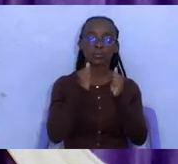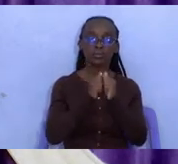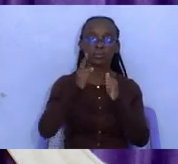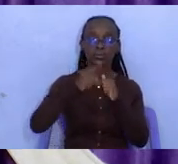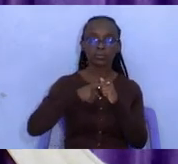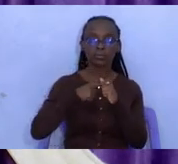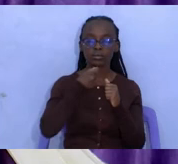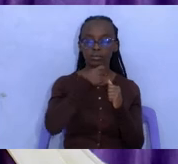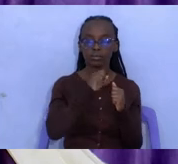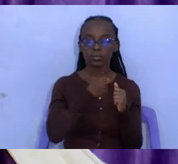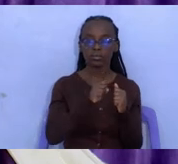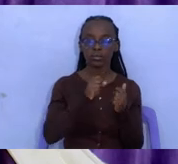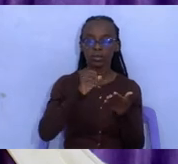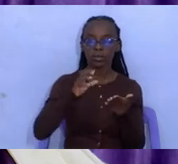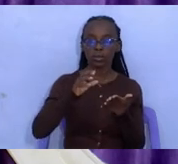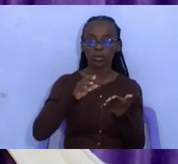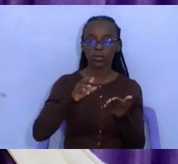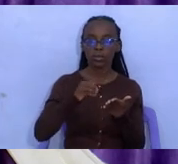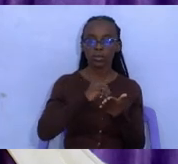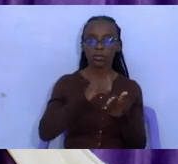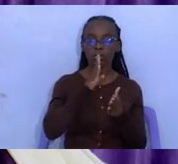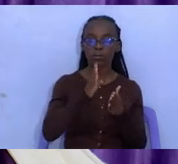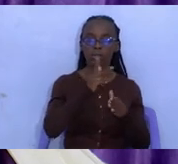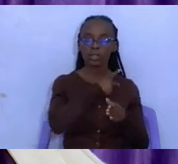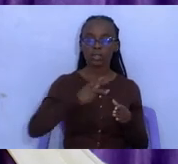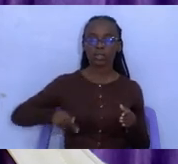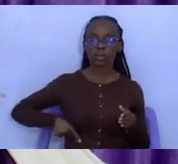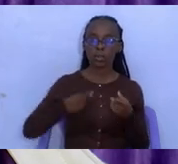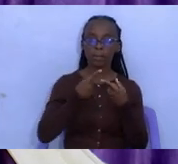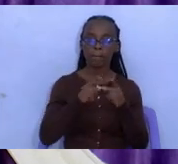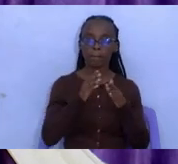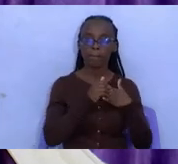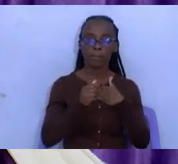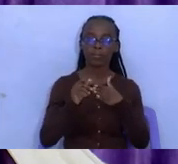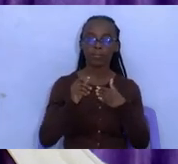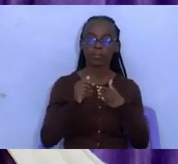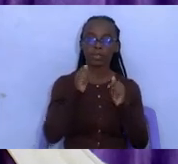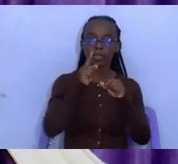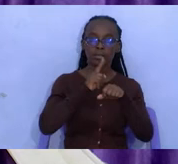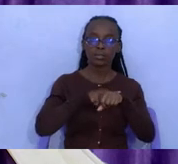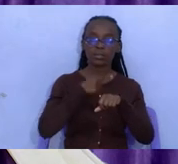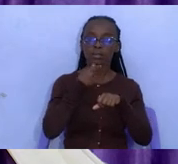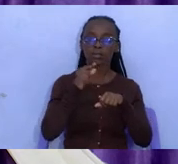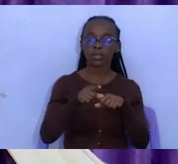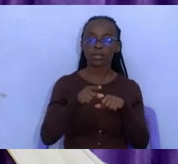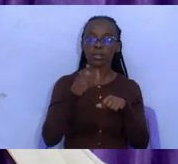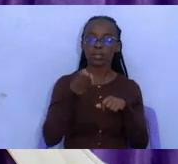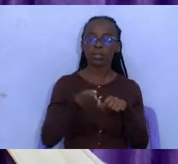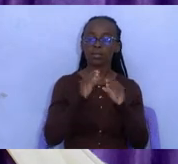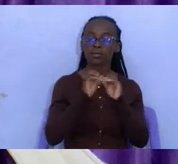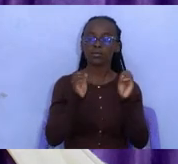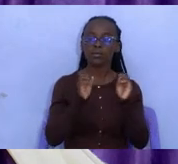Wazee walimweka awe mfalme, lakini hawakuwa wanatawala yeye akiwa. Ni yeye alikuwa